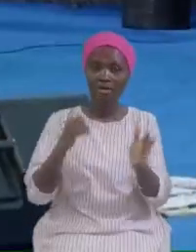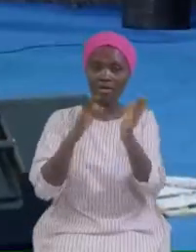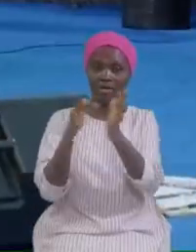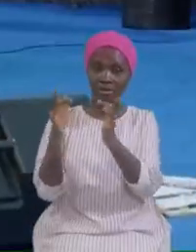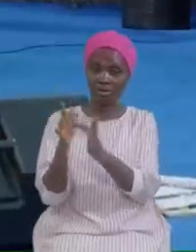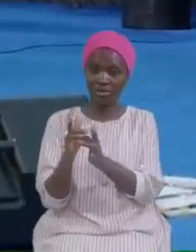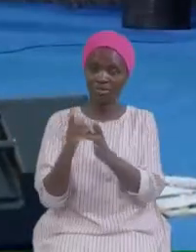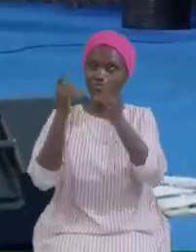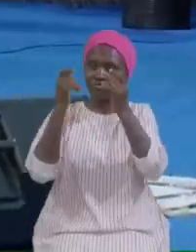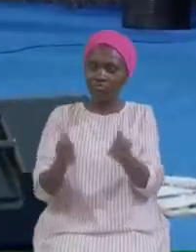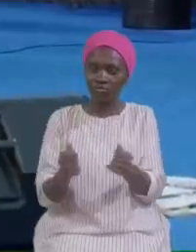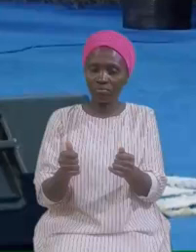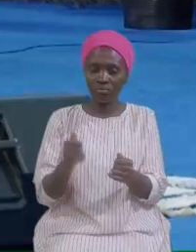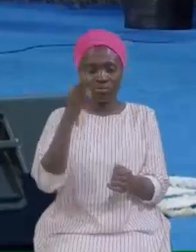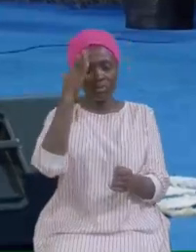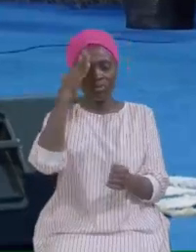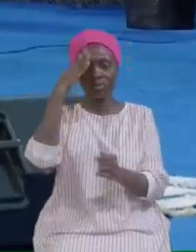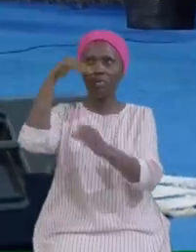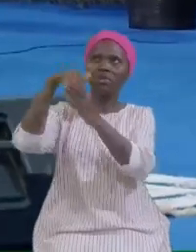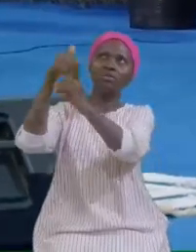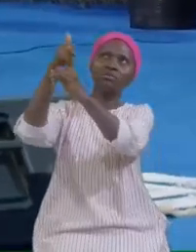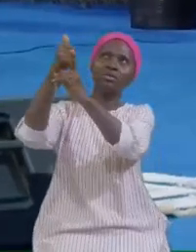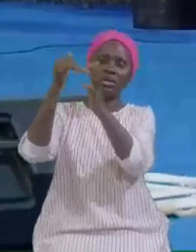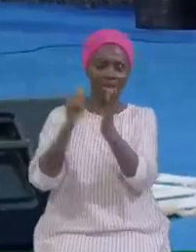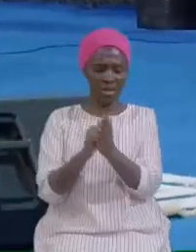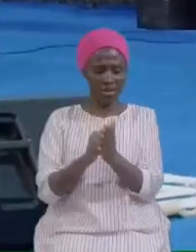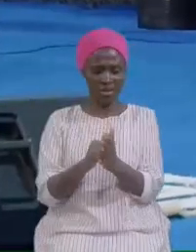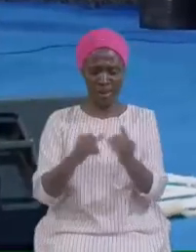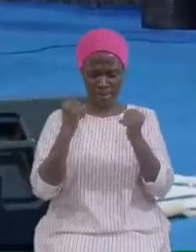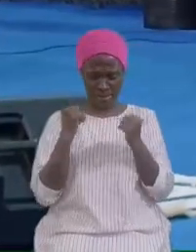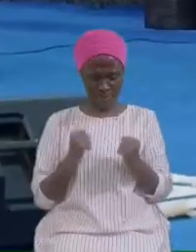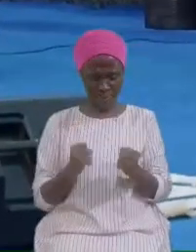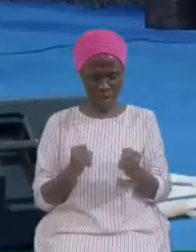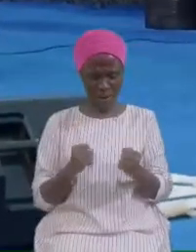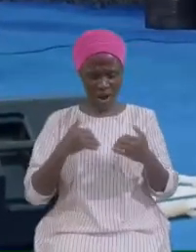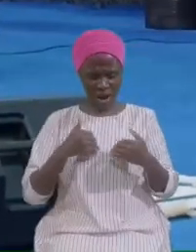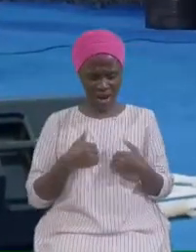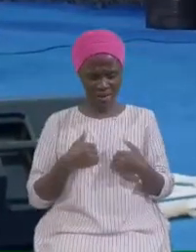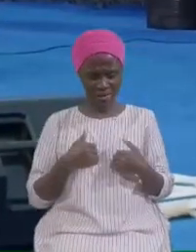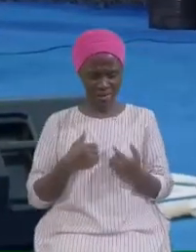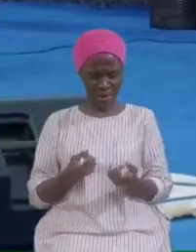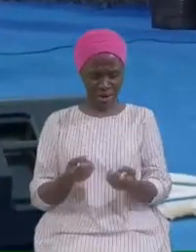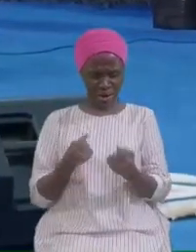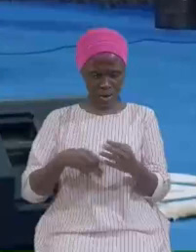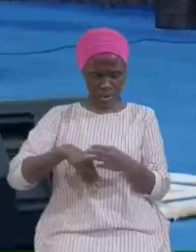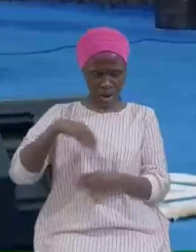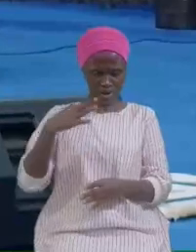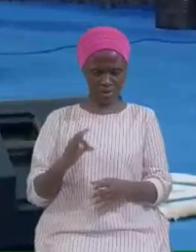connut aussitôt en lui-même qu'une force était sortie de lui.